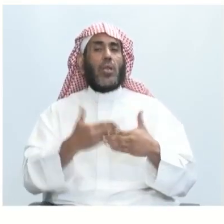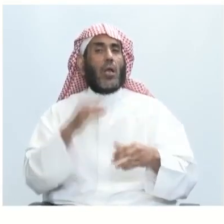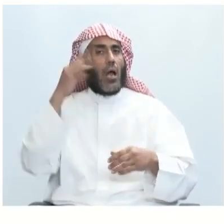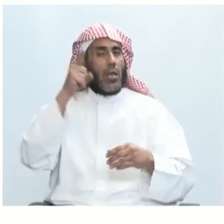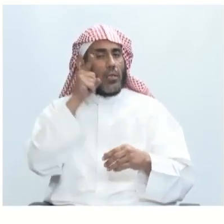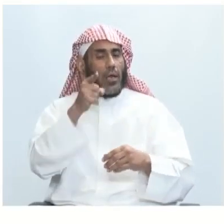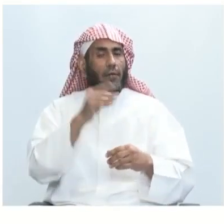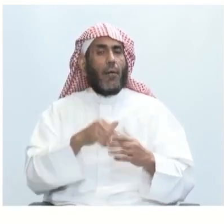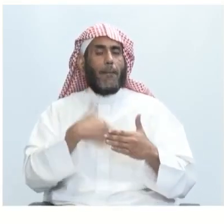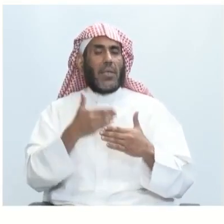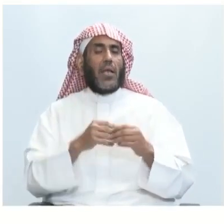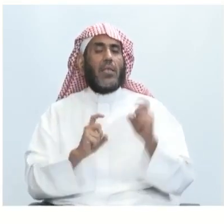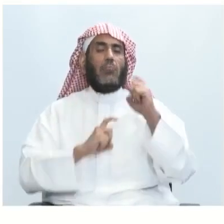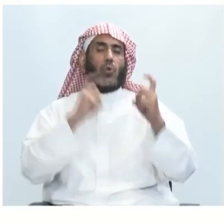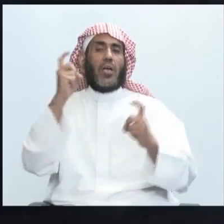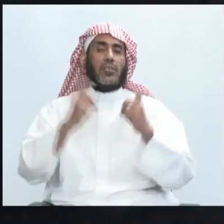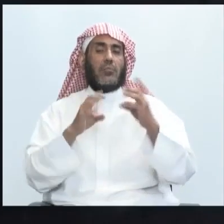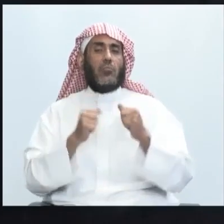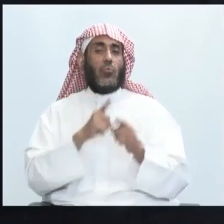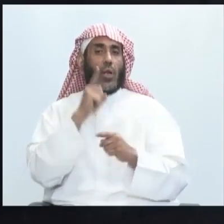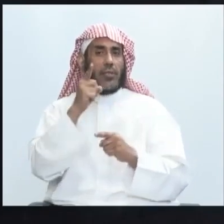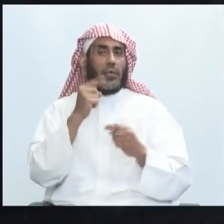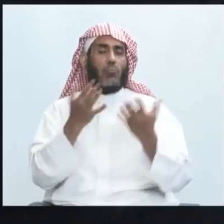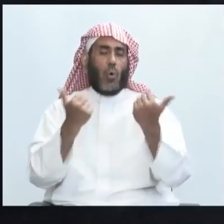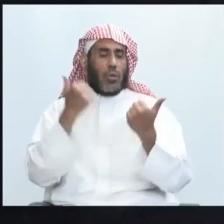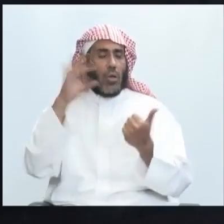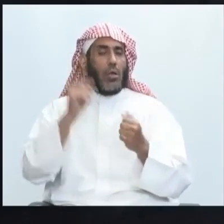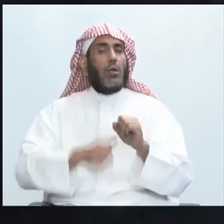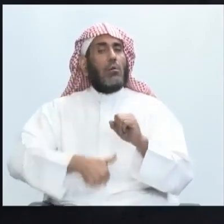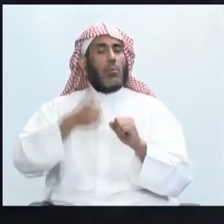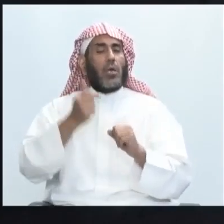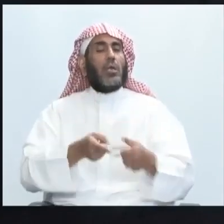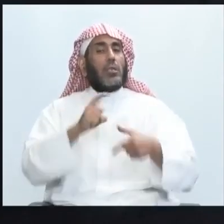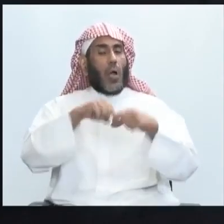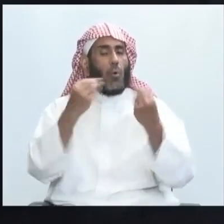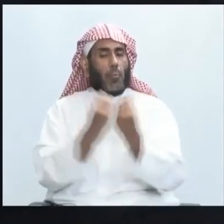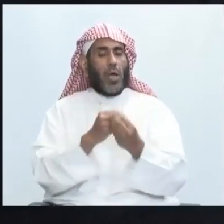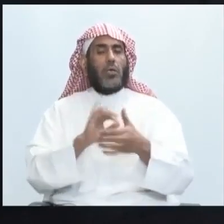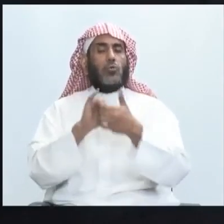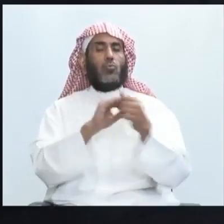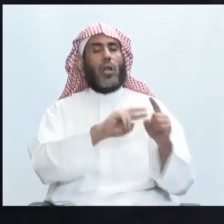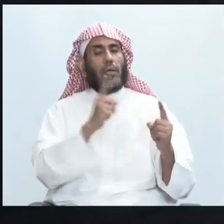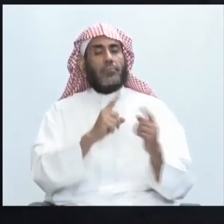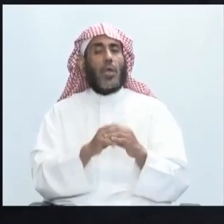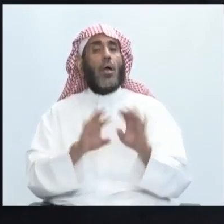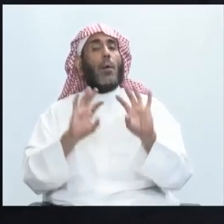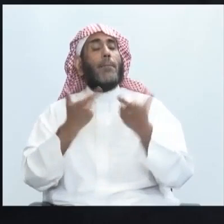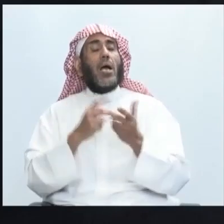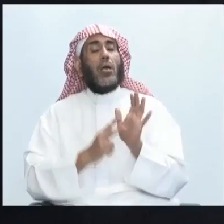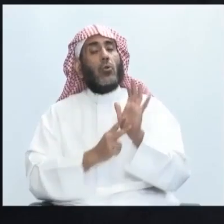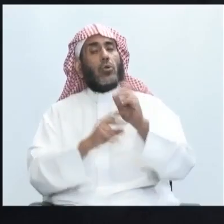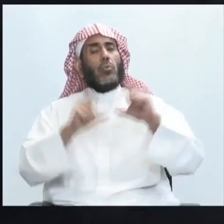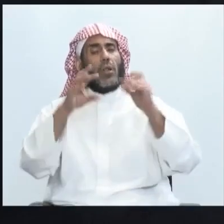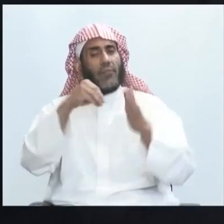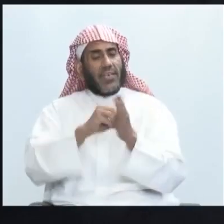الذي تراه بعد هذه المناقشات هنا تدلو انت برايك وبامكانك ايضا تعاون انت وزم لائك ما هي الحجج التي ذكرت في